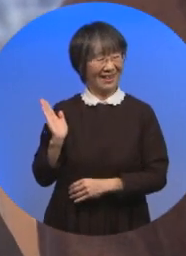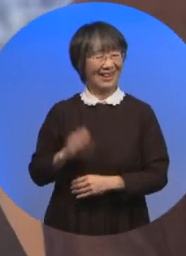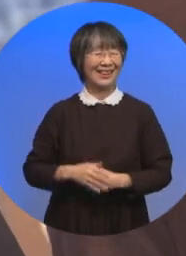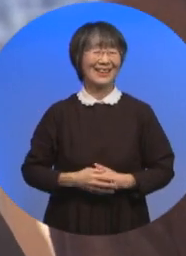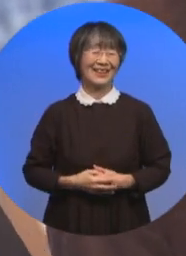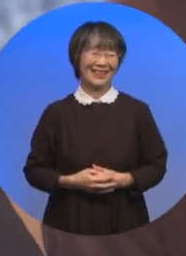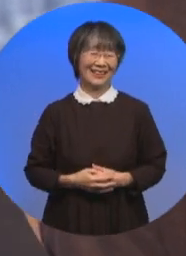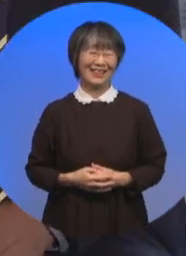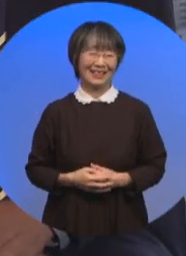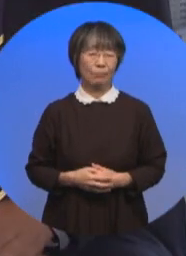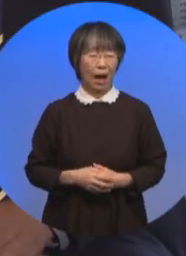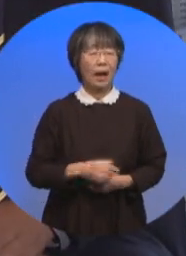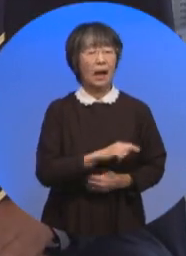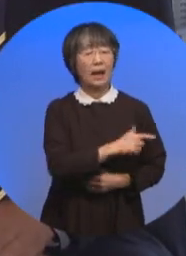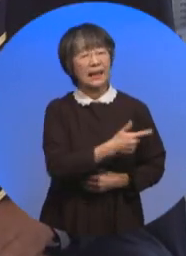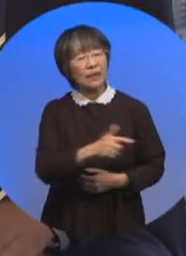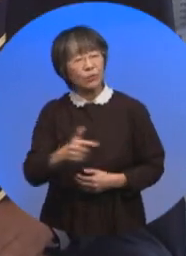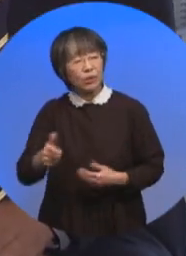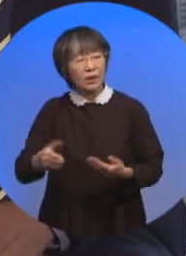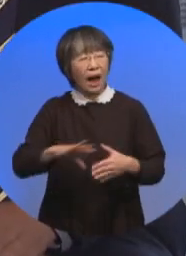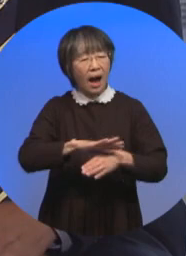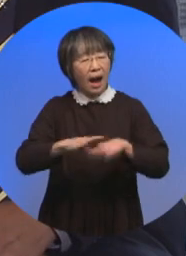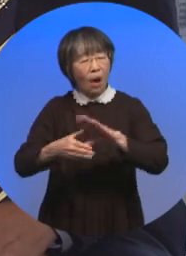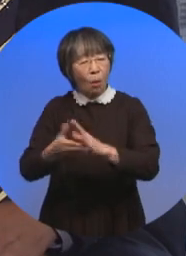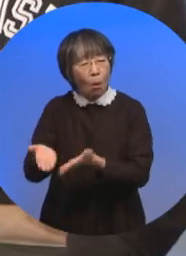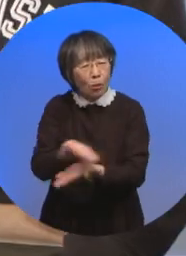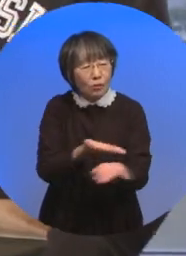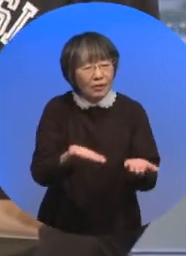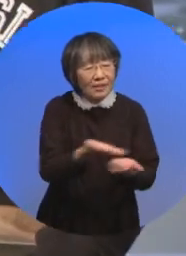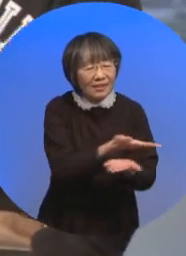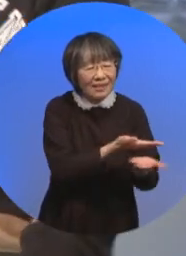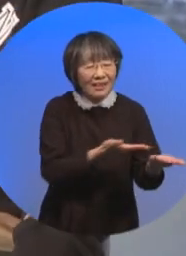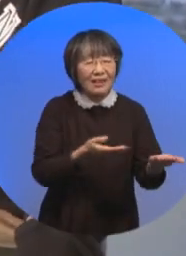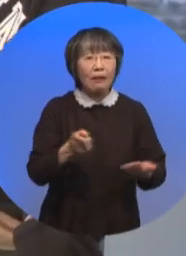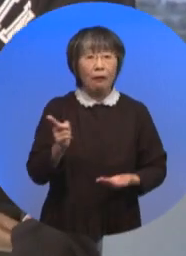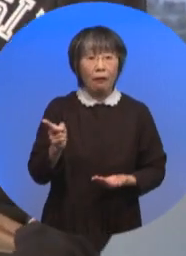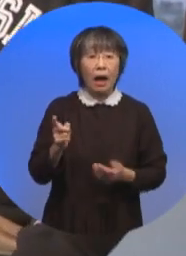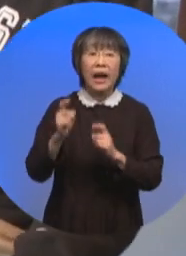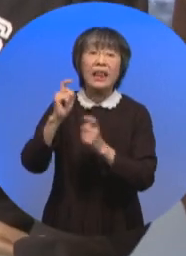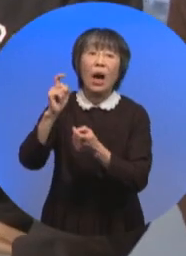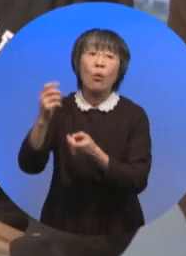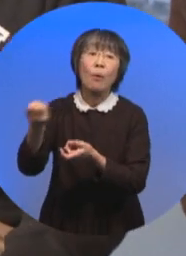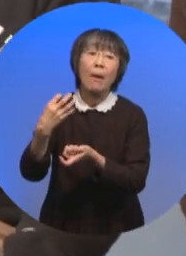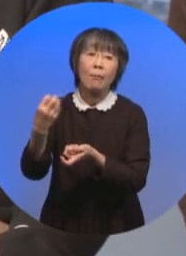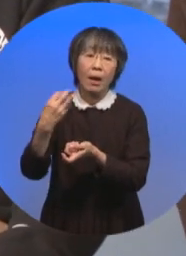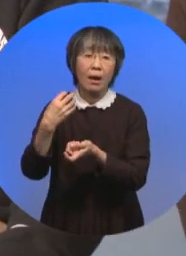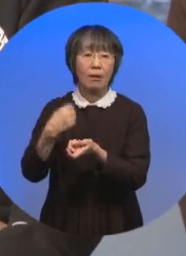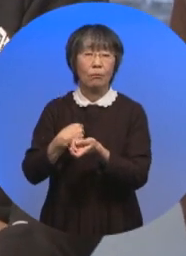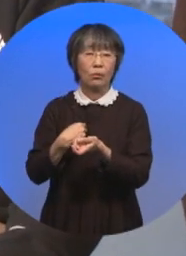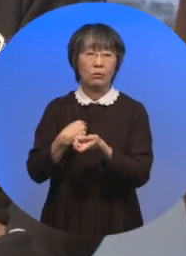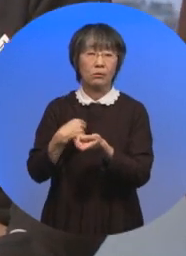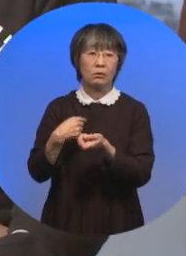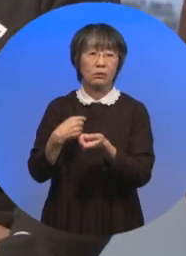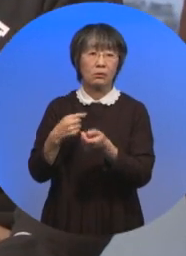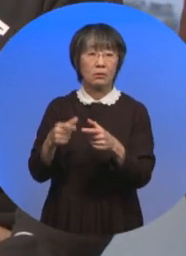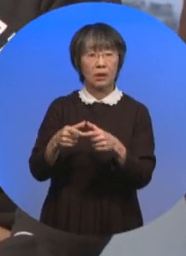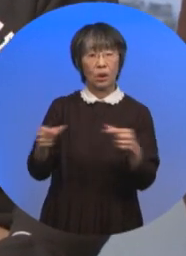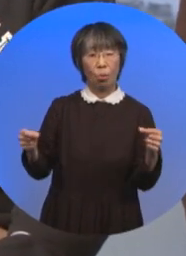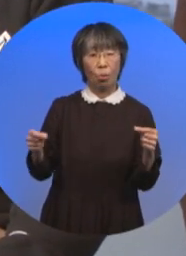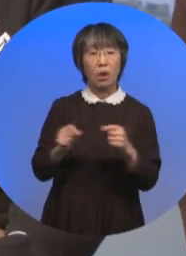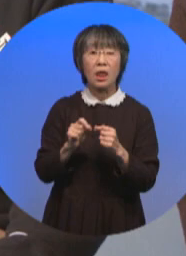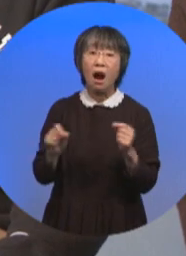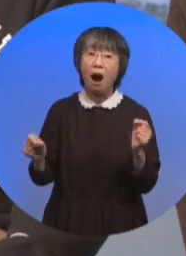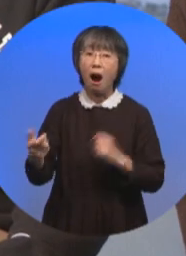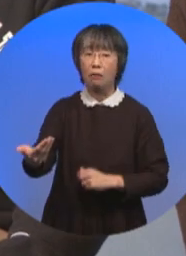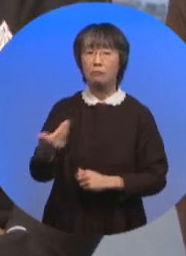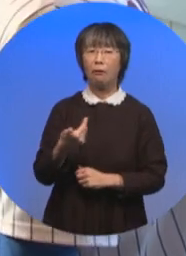喋ってたん ですよ。文化交流を。 で、向こうむちゃくちゃ片言やったんですよ。で、向こうが日本長